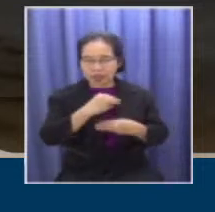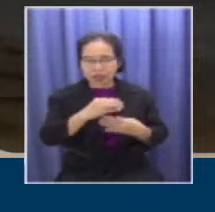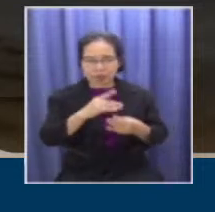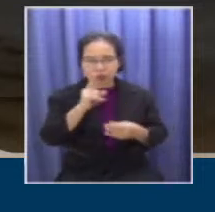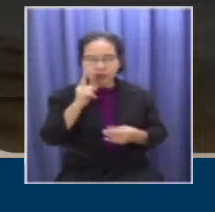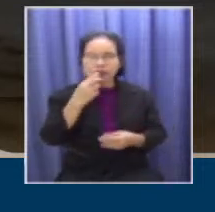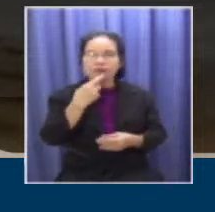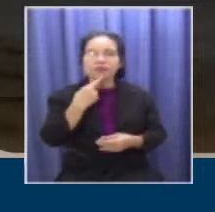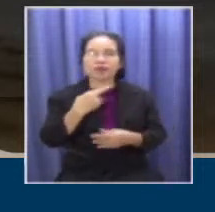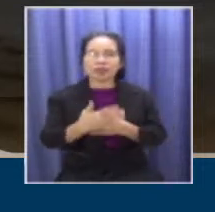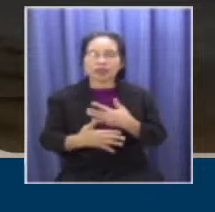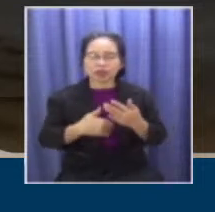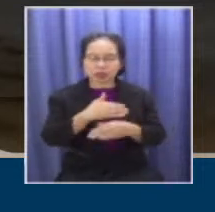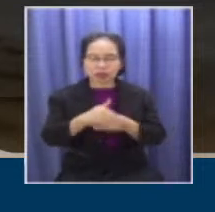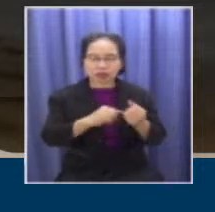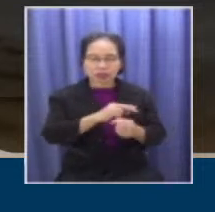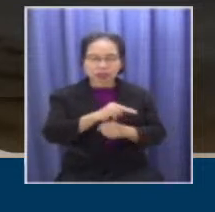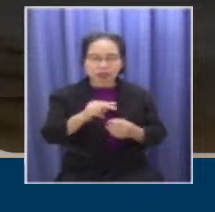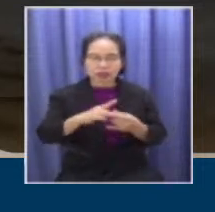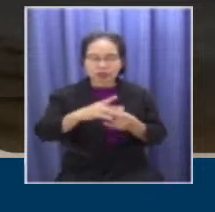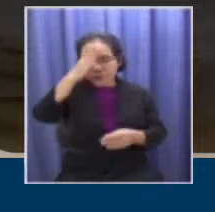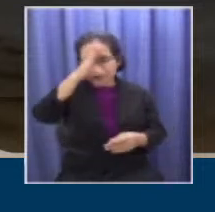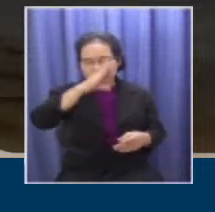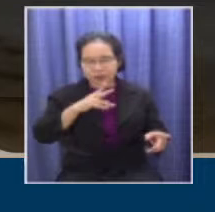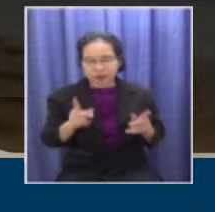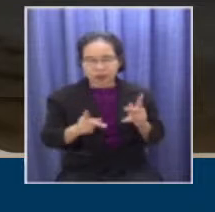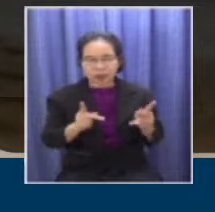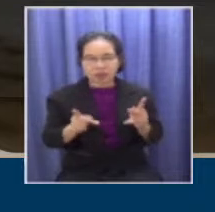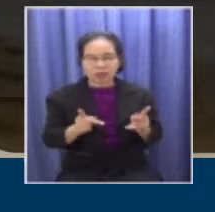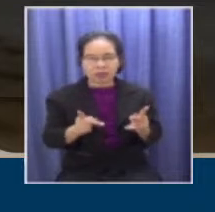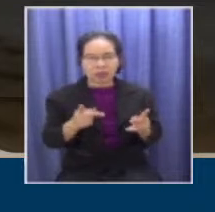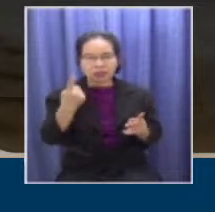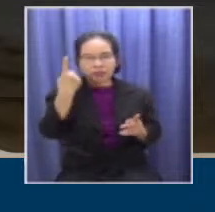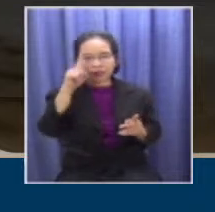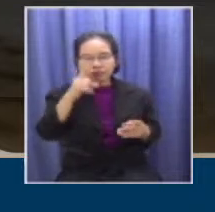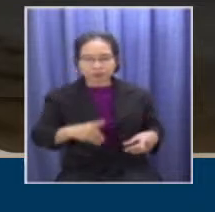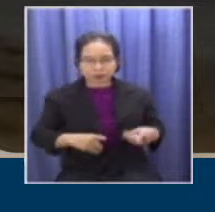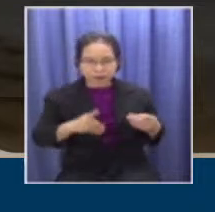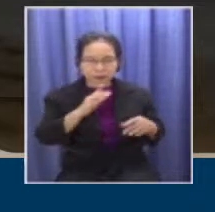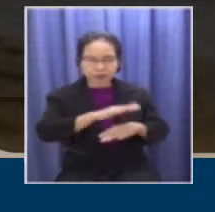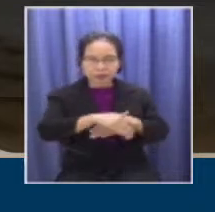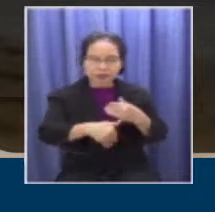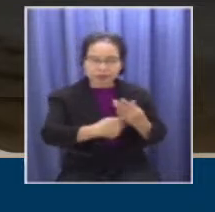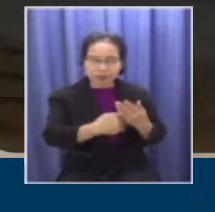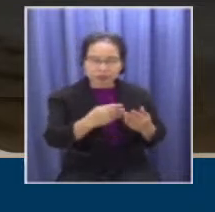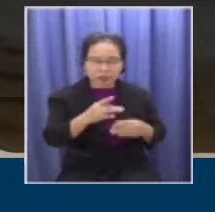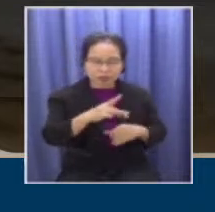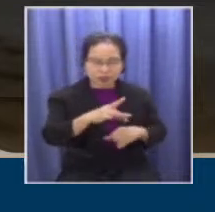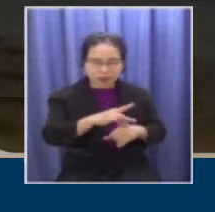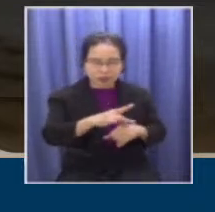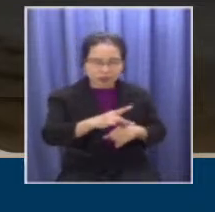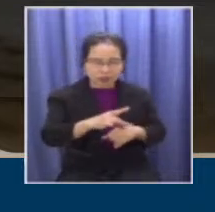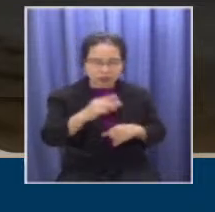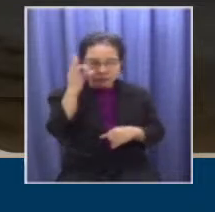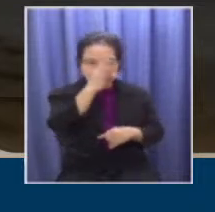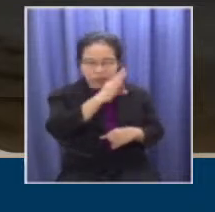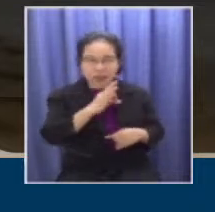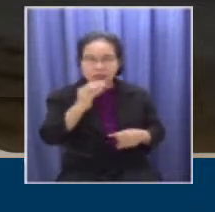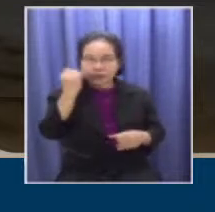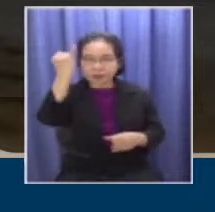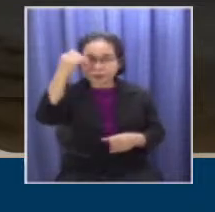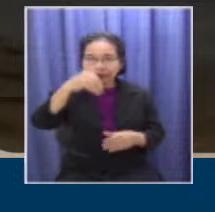ɔka yɛn no ma kyerɛ wɔn anom sɛ Onyankopɔn ma nipa ma nyina afiri wonipa baako bɛtena asase so